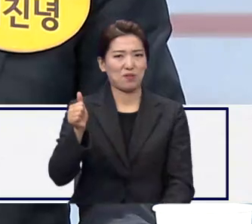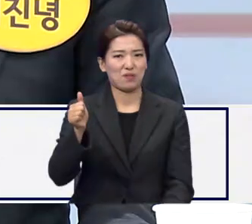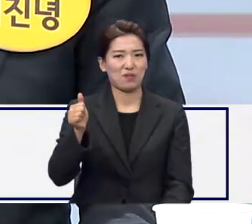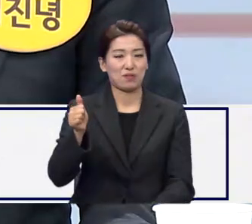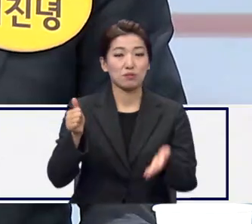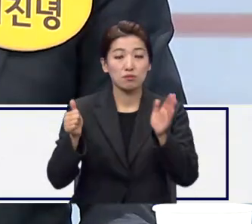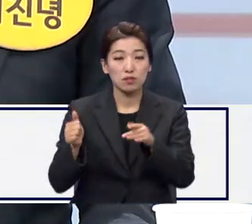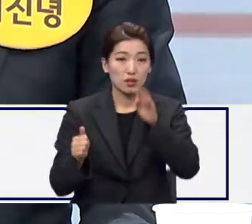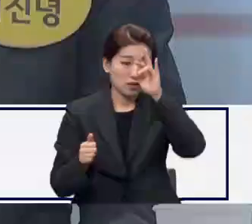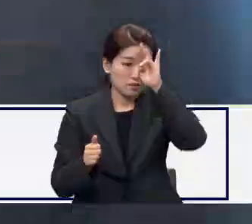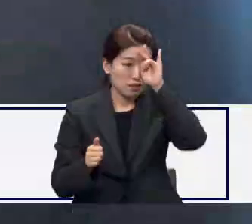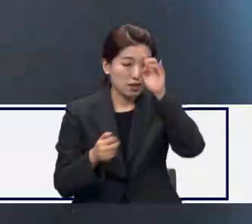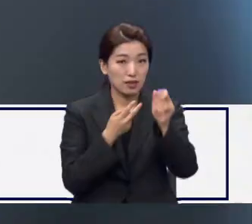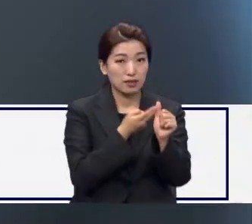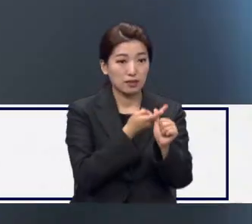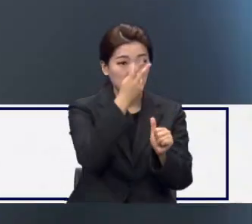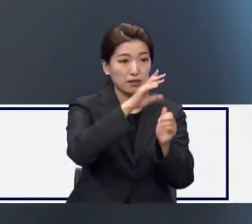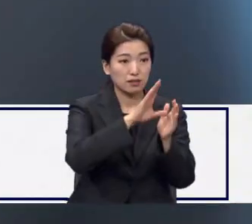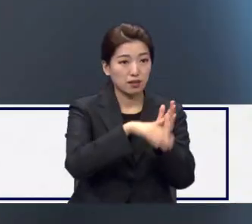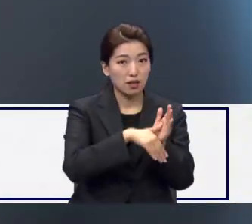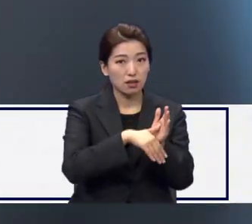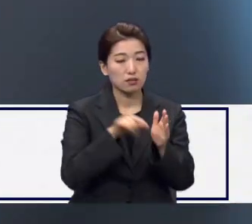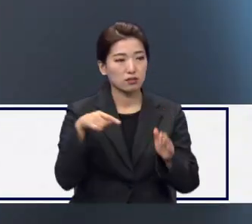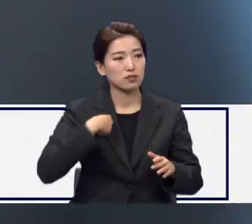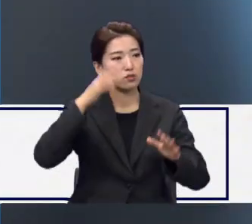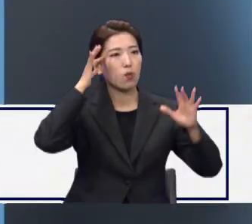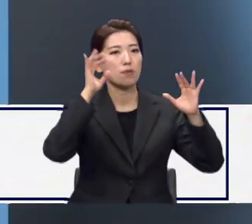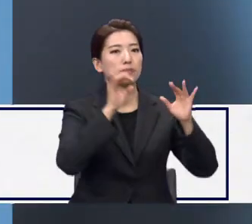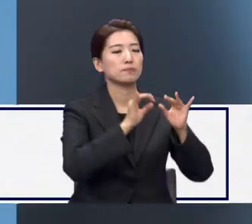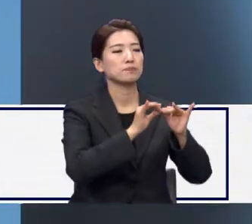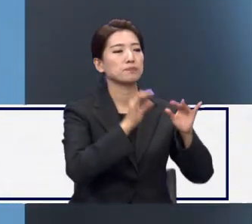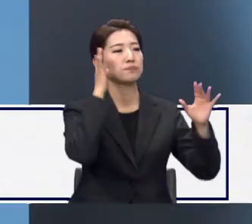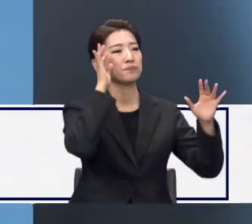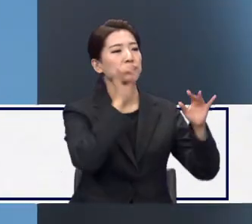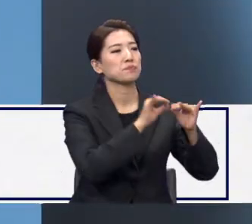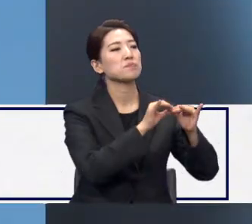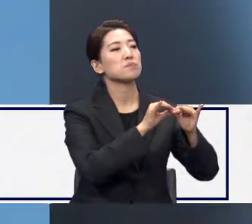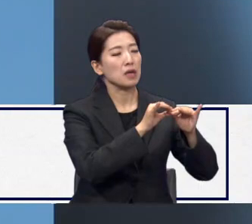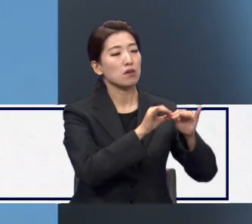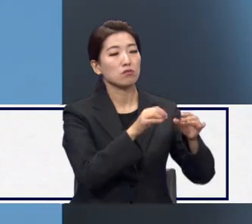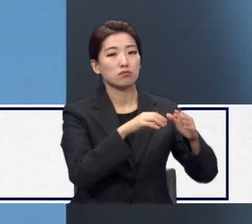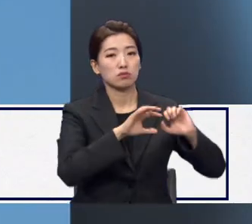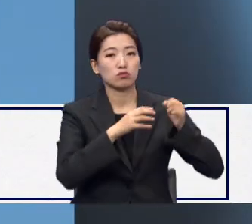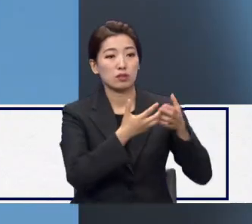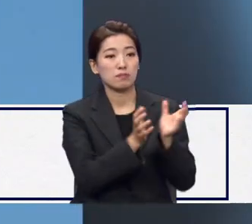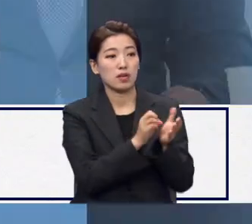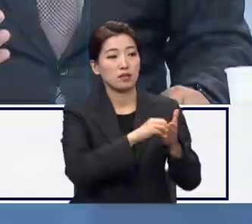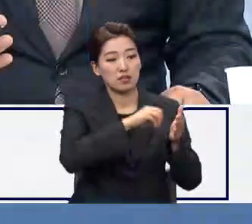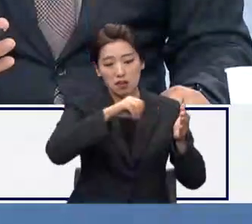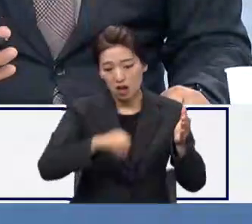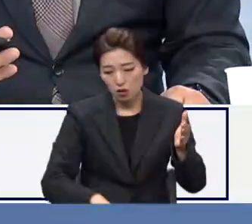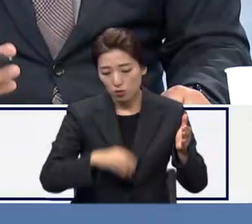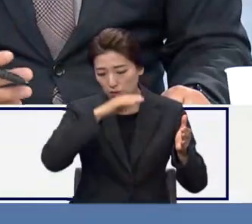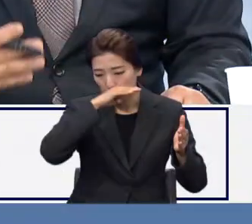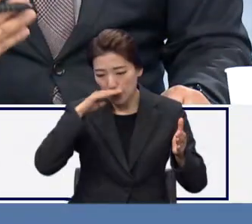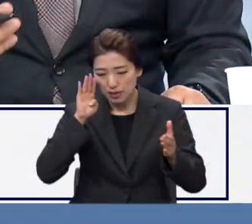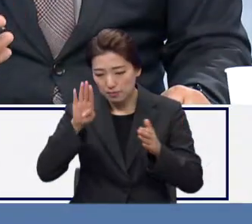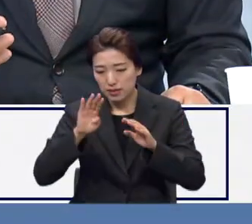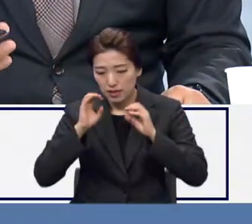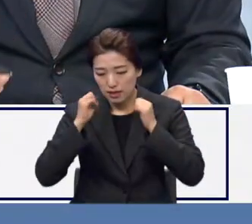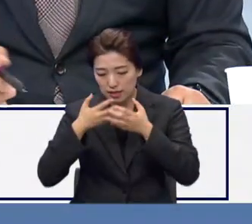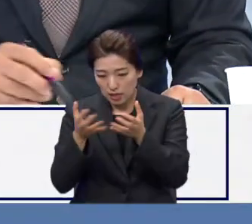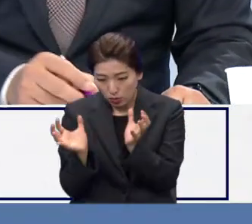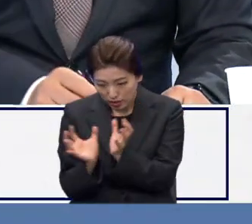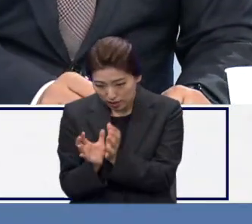박근혜 전 대통령에 대한 탄핵을 찬성하고 나가서 또 바음 회당을 열고 거기에서 계속 박근혜 전 대통령에 대한 공격을